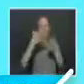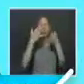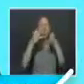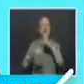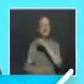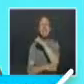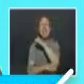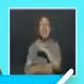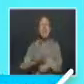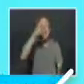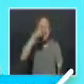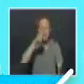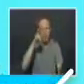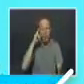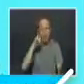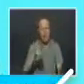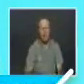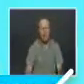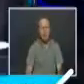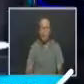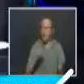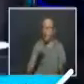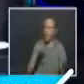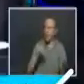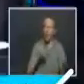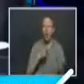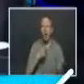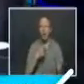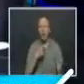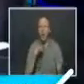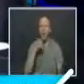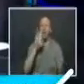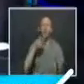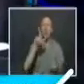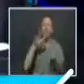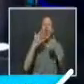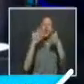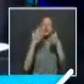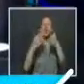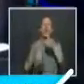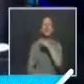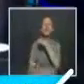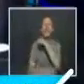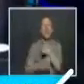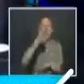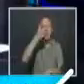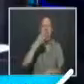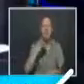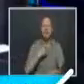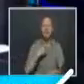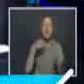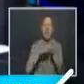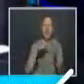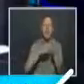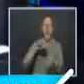שרים? את יודעת את זה? זה לא. אז יפה, אז עכשיו אני מגלה, יש לו 6 סגני שרים, תגידי לי למה להזזל אדון משה